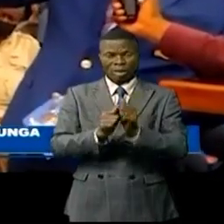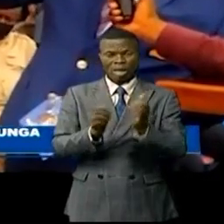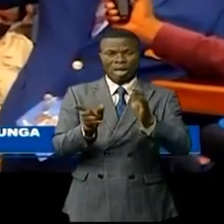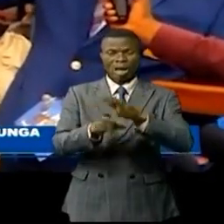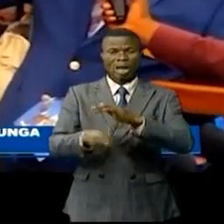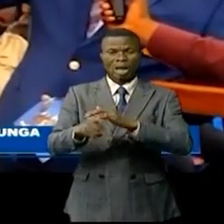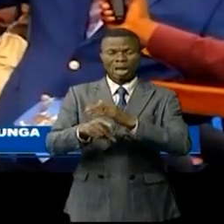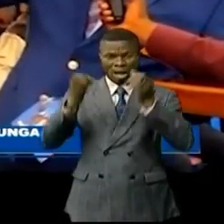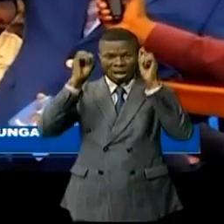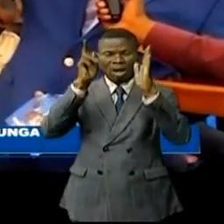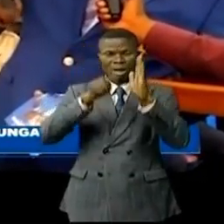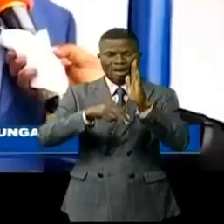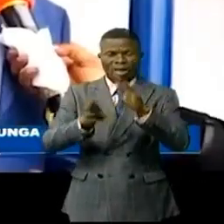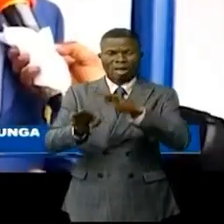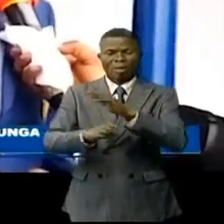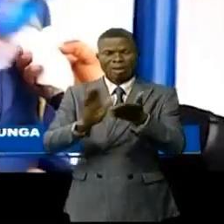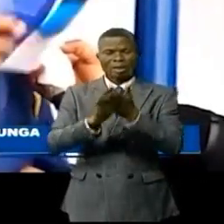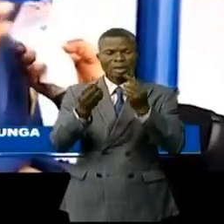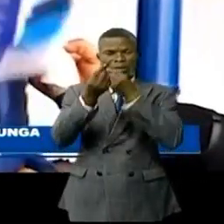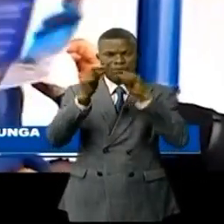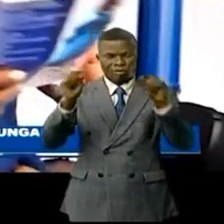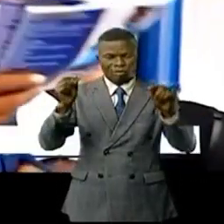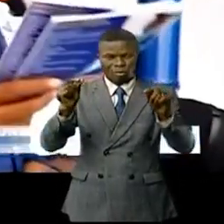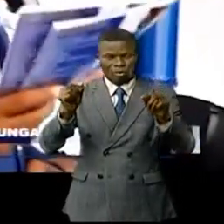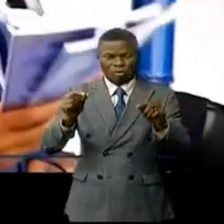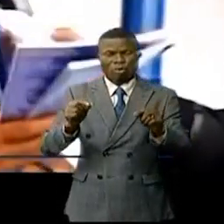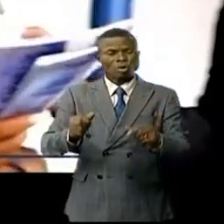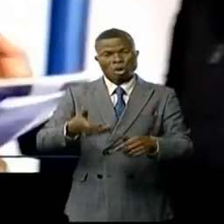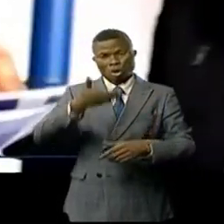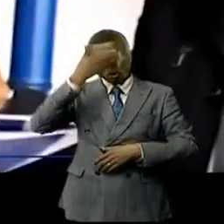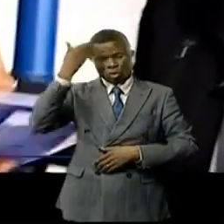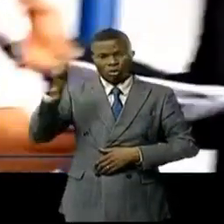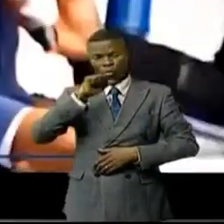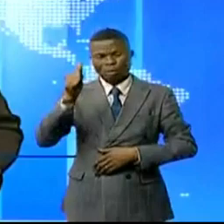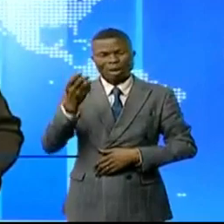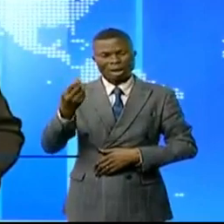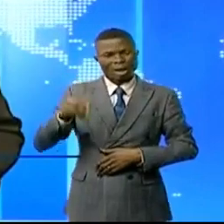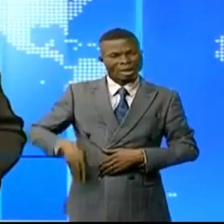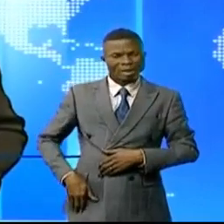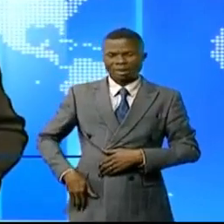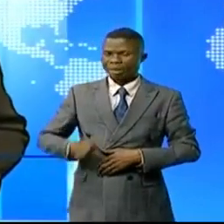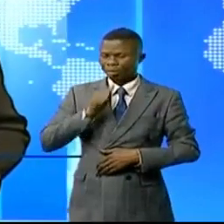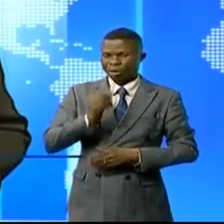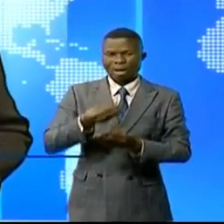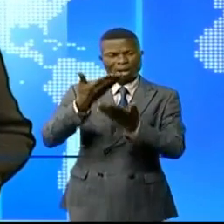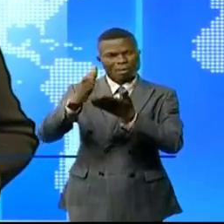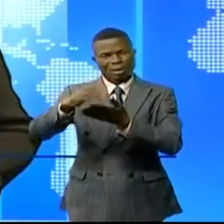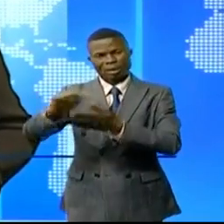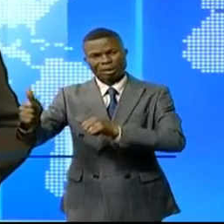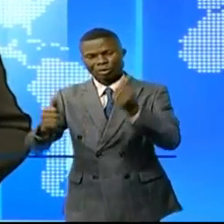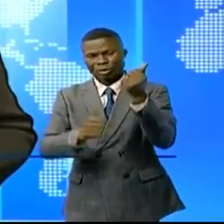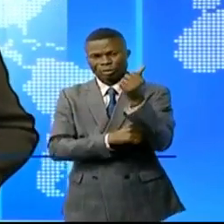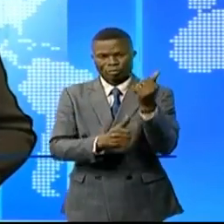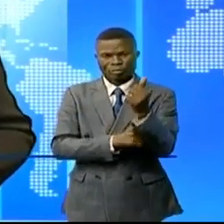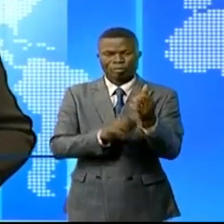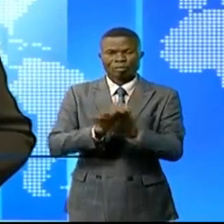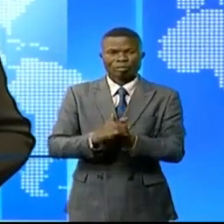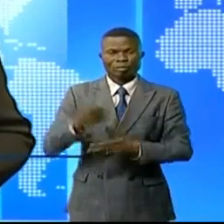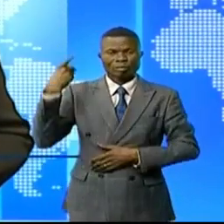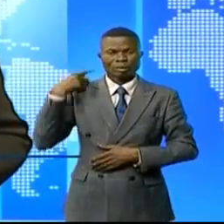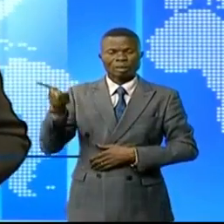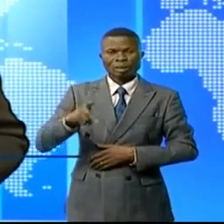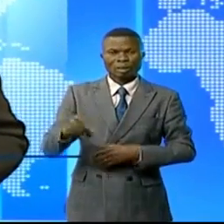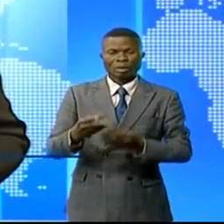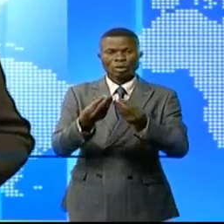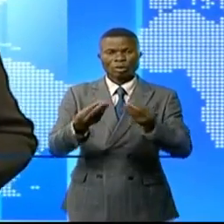de l'enseignement de base, n'a pas lésiné sur ses économies. C'est un édit provincial qui va régler